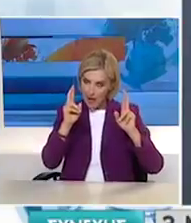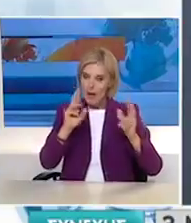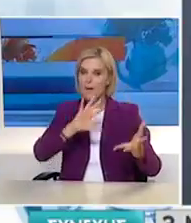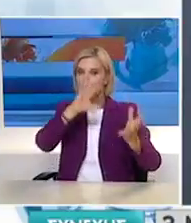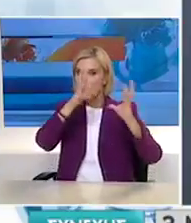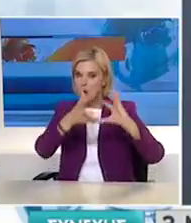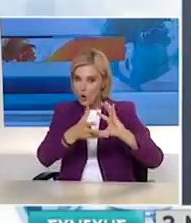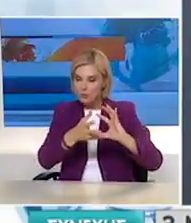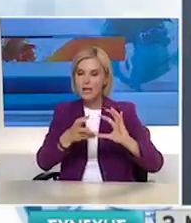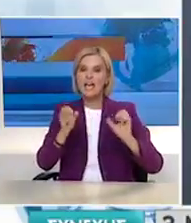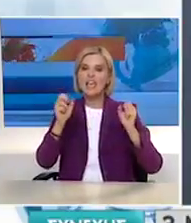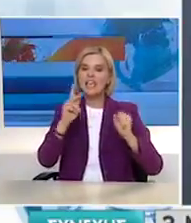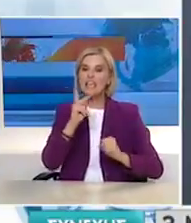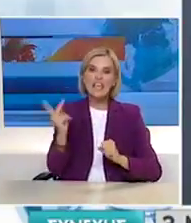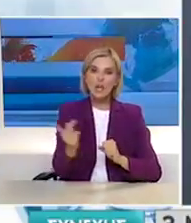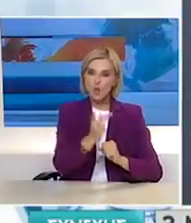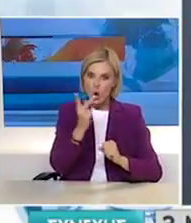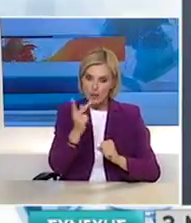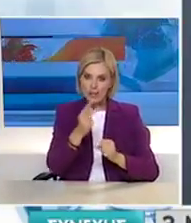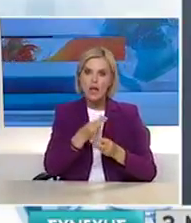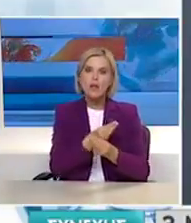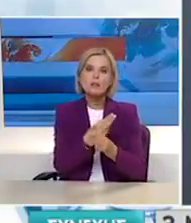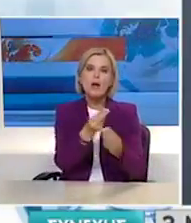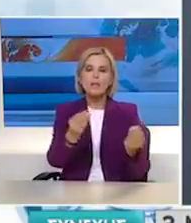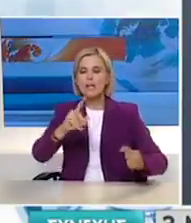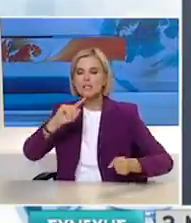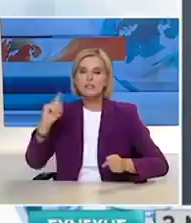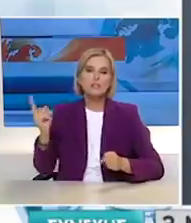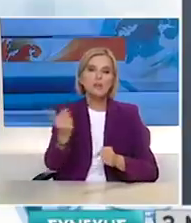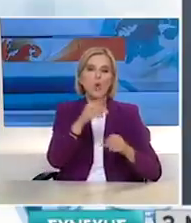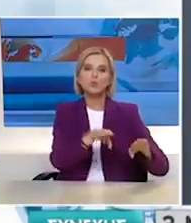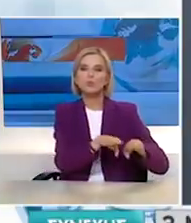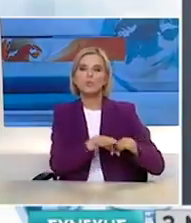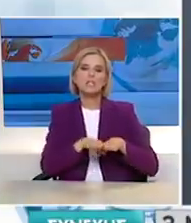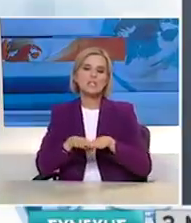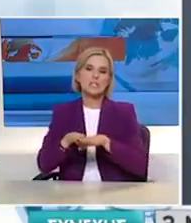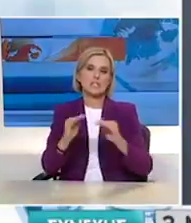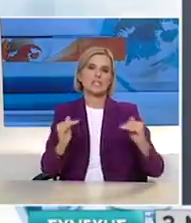είναι ένα κοινό αγαθό, κοινωνικό αγαθό, χωρίς διαδικασίες διαπραγμάτευσης, αλλά